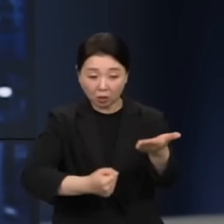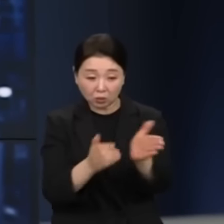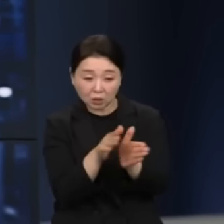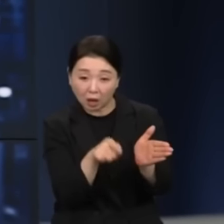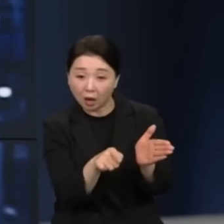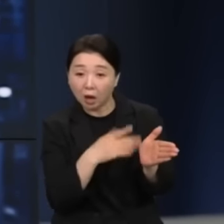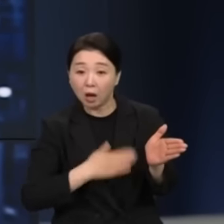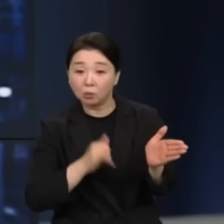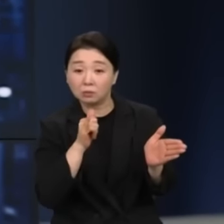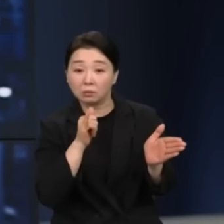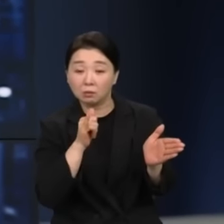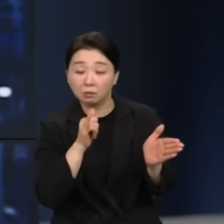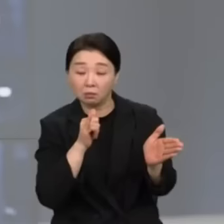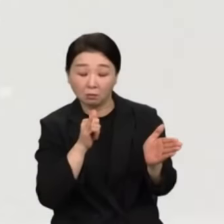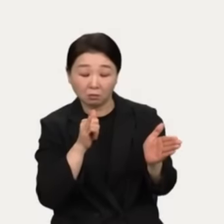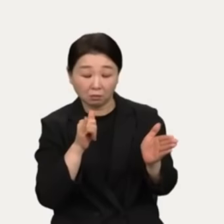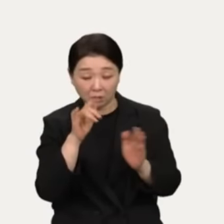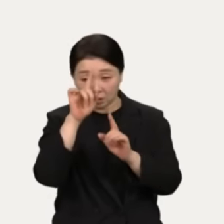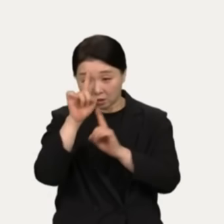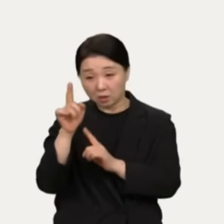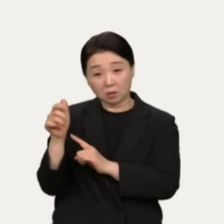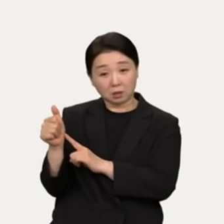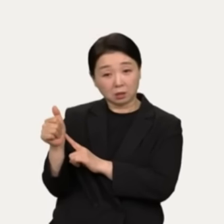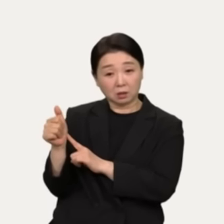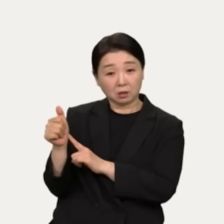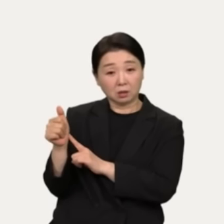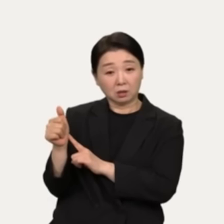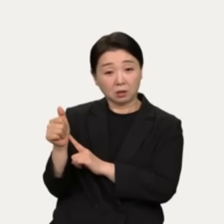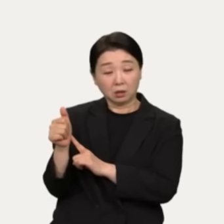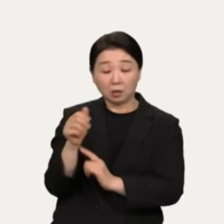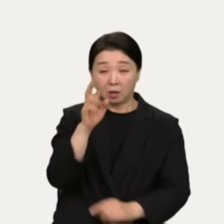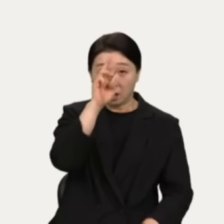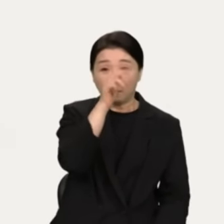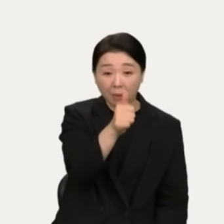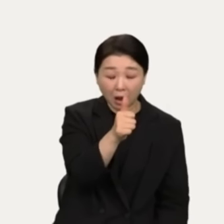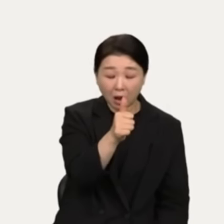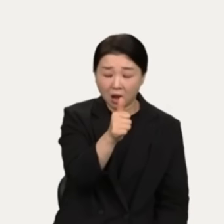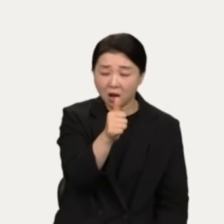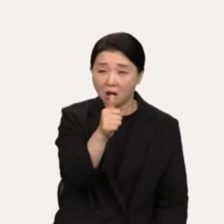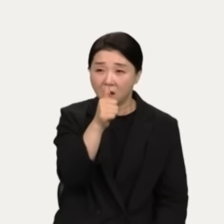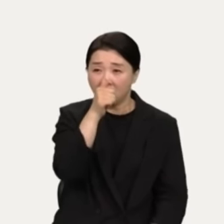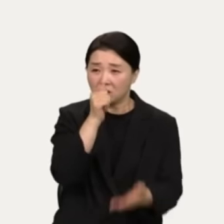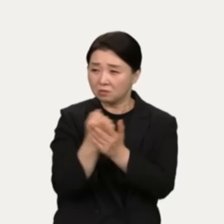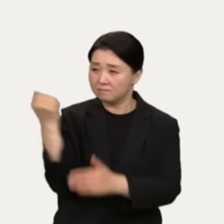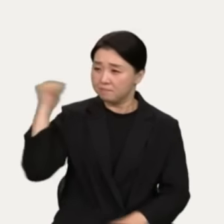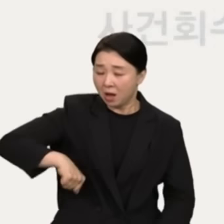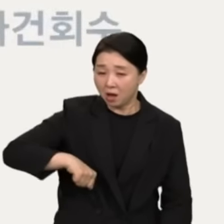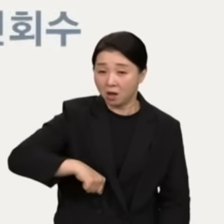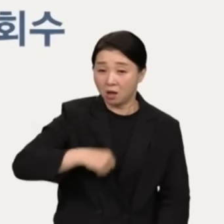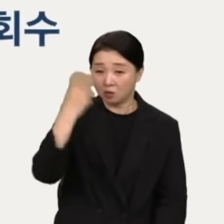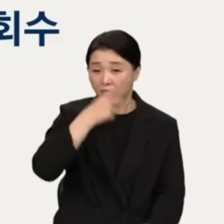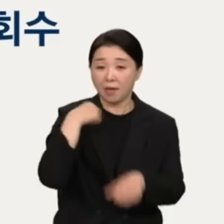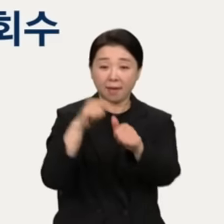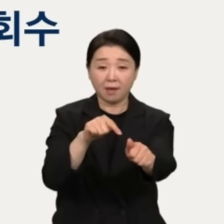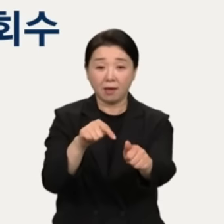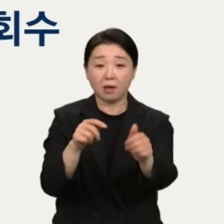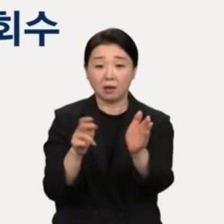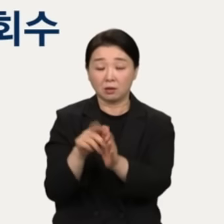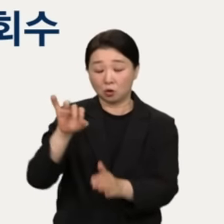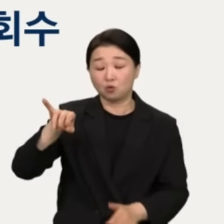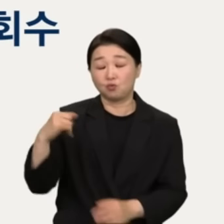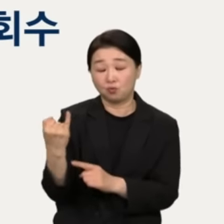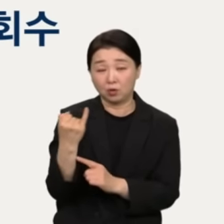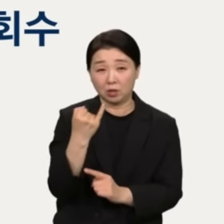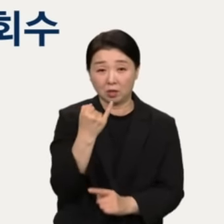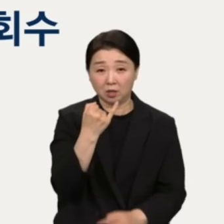있었습니다. 하지만 이종섭 장관이 박정훈 전 수사단장 항명 혐의를 수사하라고 지시를 했기 때문에 유 법무관리관이 경찰과 협의를